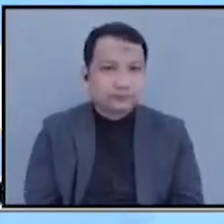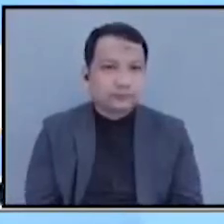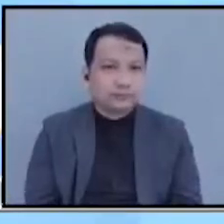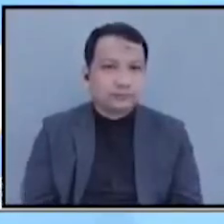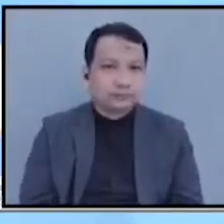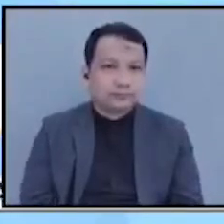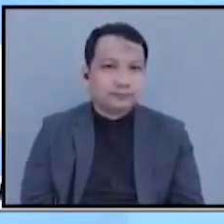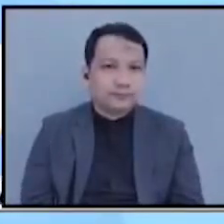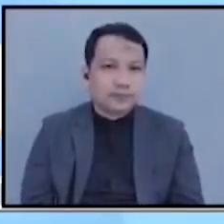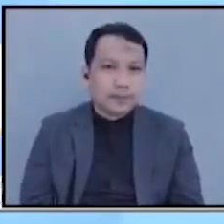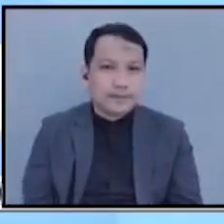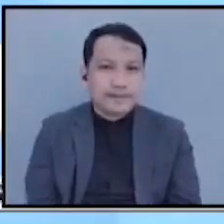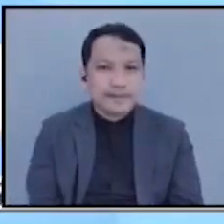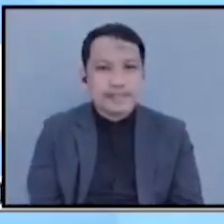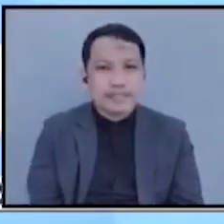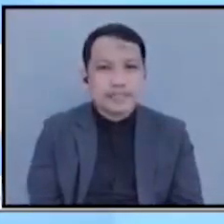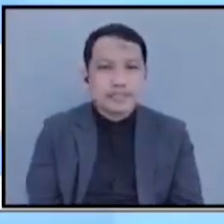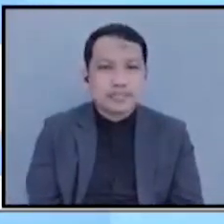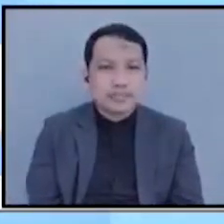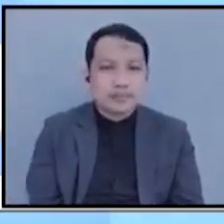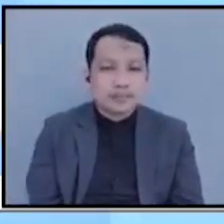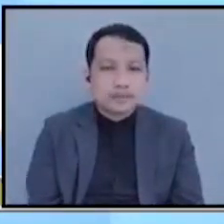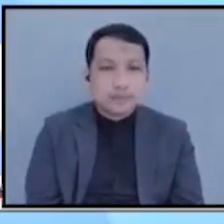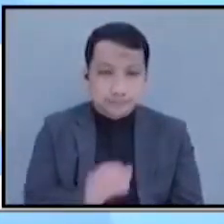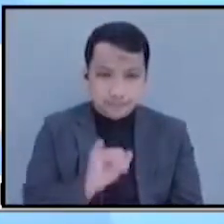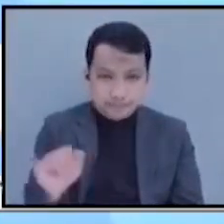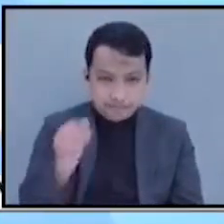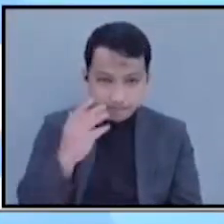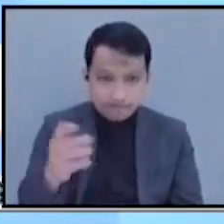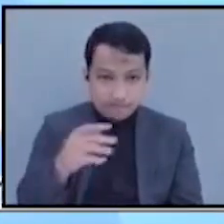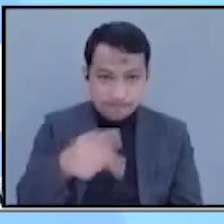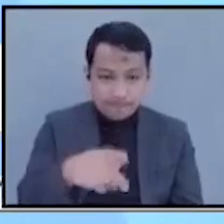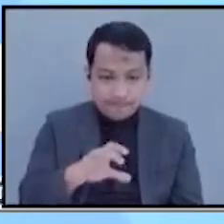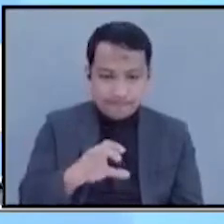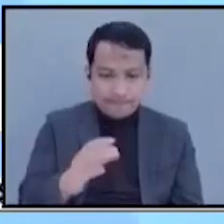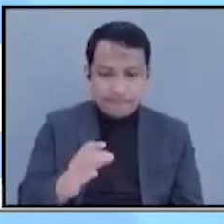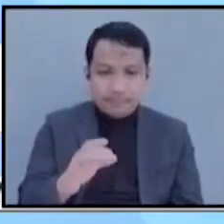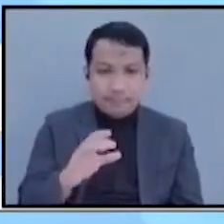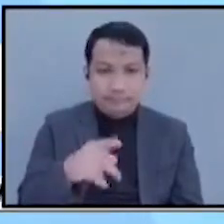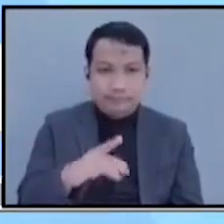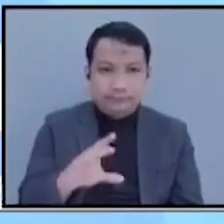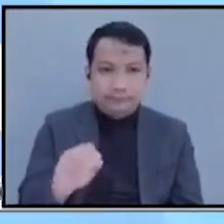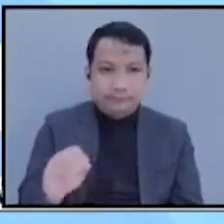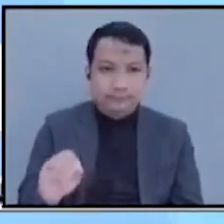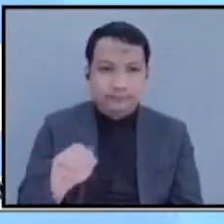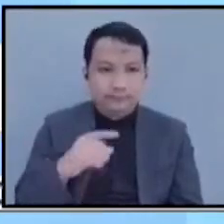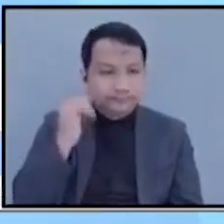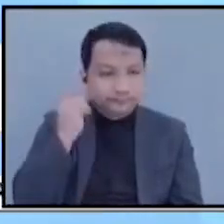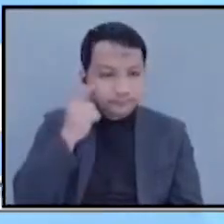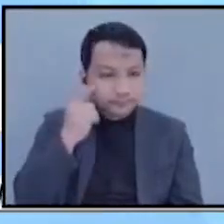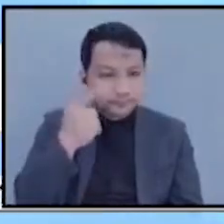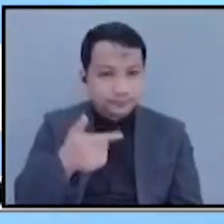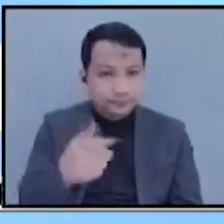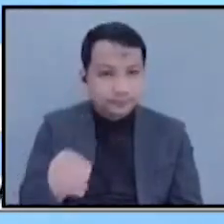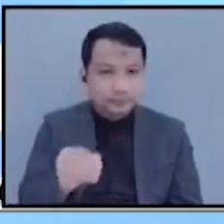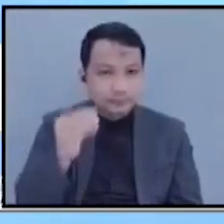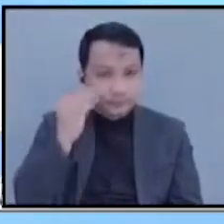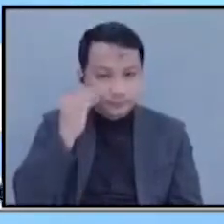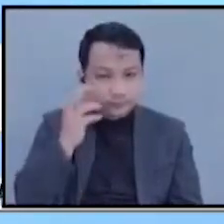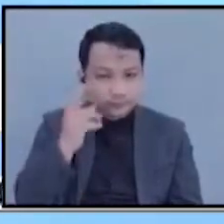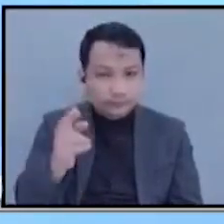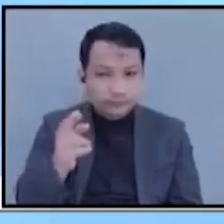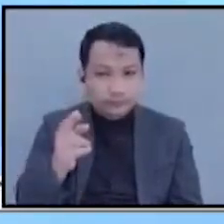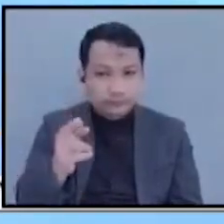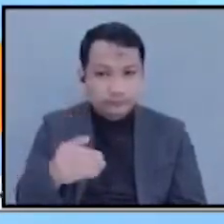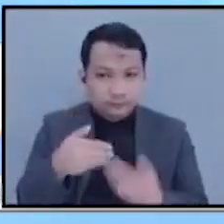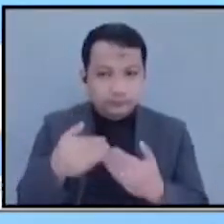nakakainganyo. Katuwang nito ang PCSO kung saan umaasa si General Manager Mel Robles na magtutuloy-tuloy